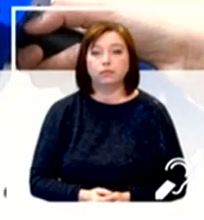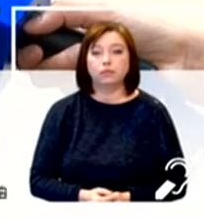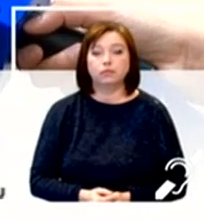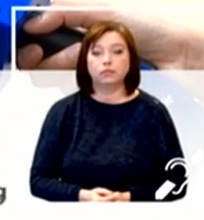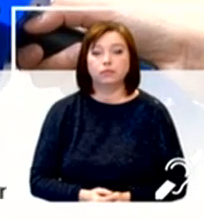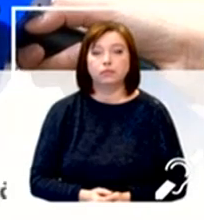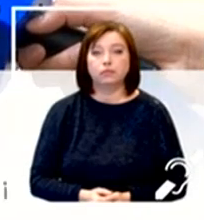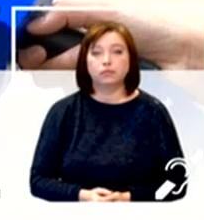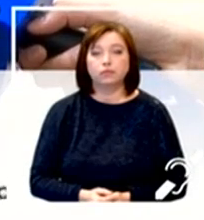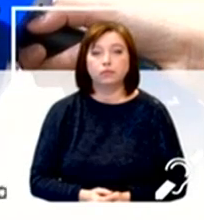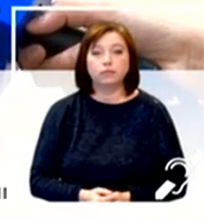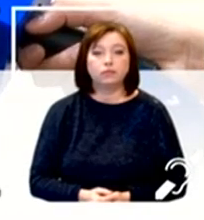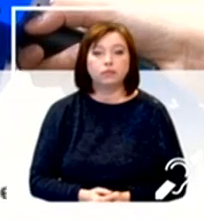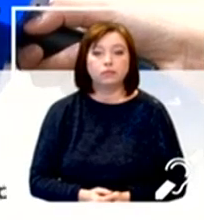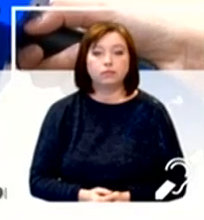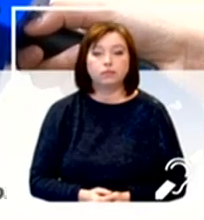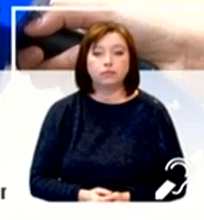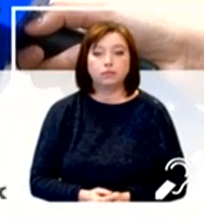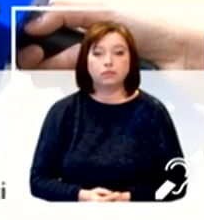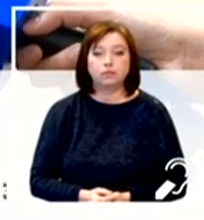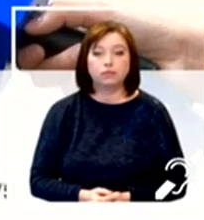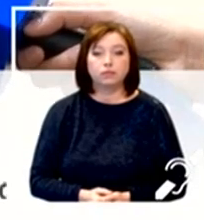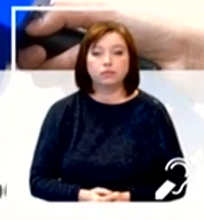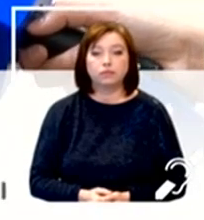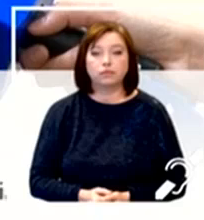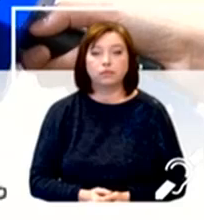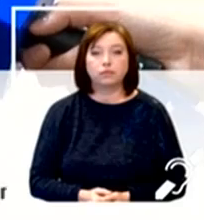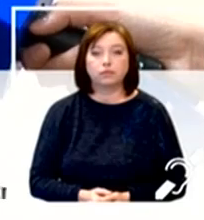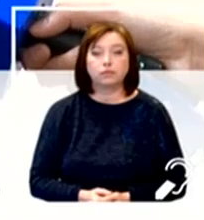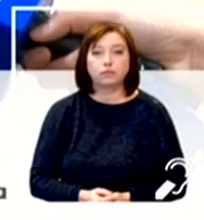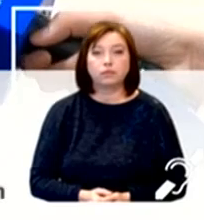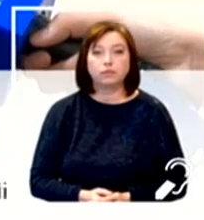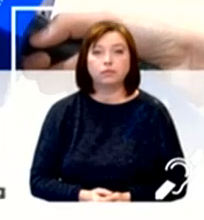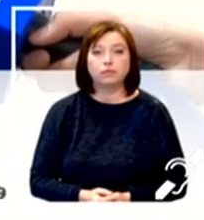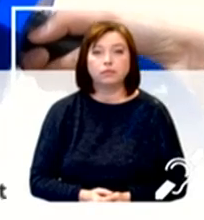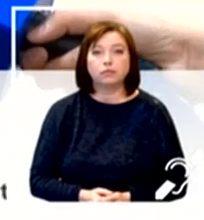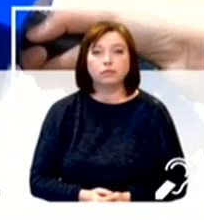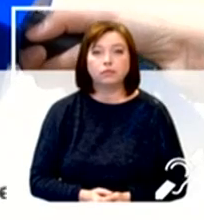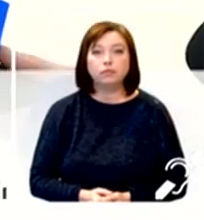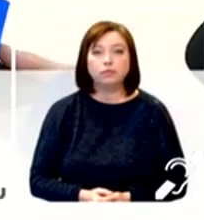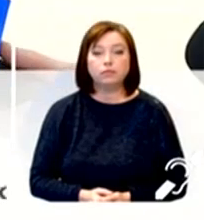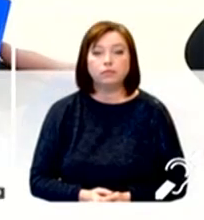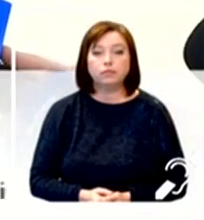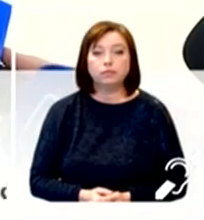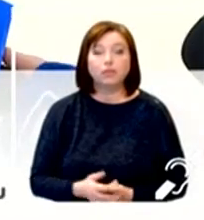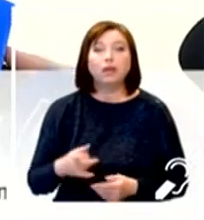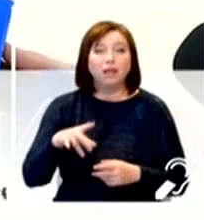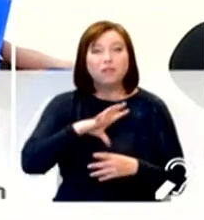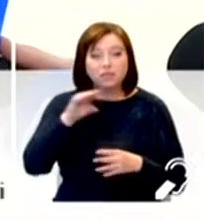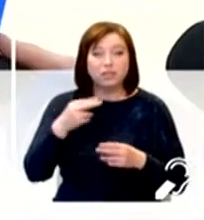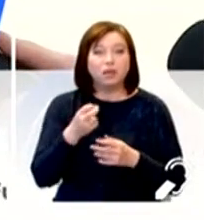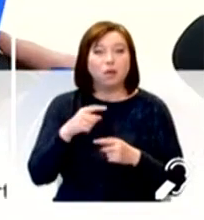cervical cancer, and this is a very big prevalence rate. It's one of the biggest in the region. Instituțiile